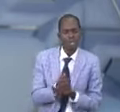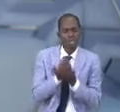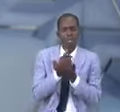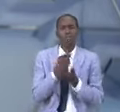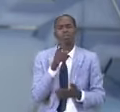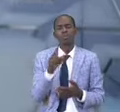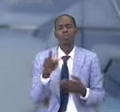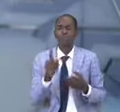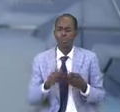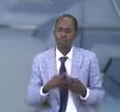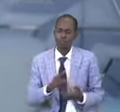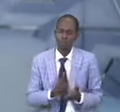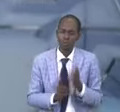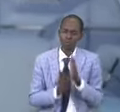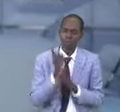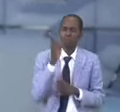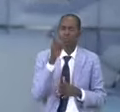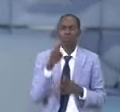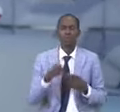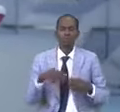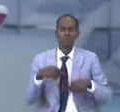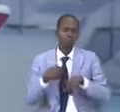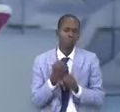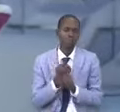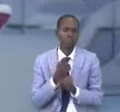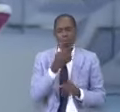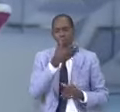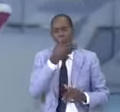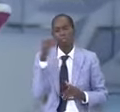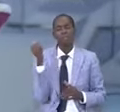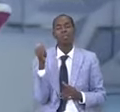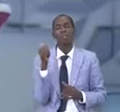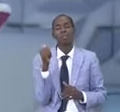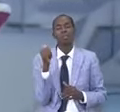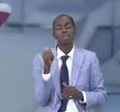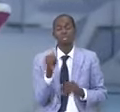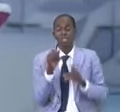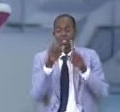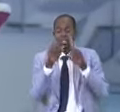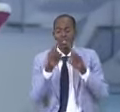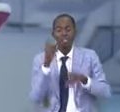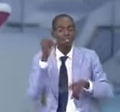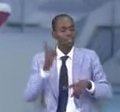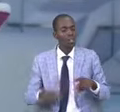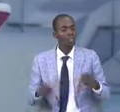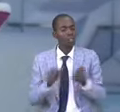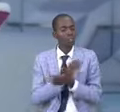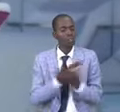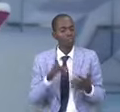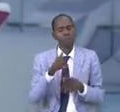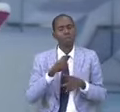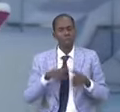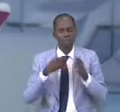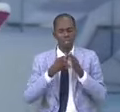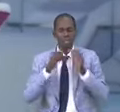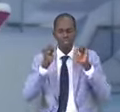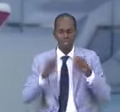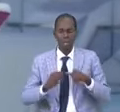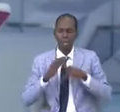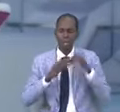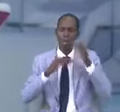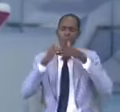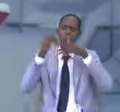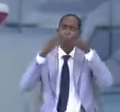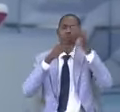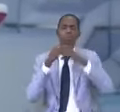te détruire que ça te force il peut pas te détruire qui te bâtisse peut pas te